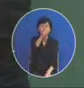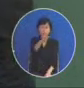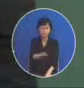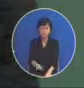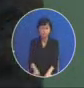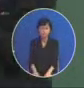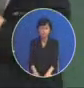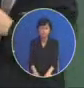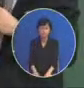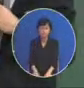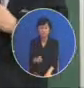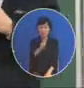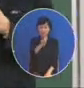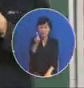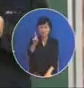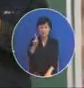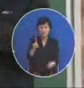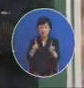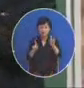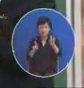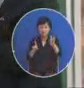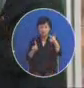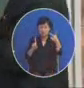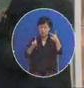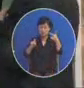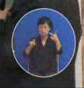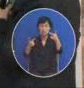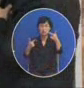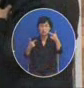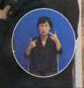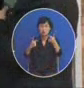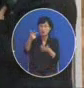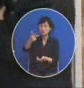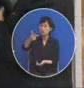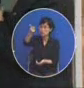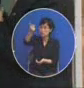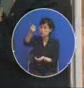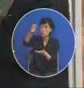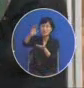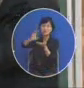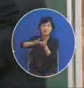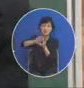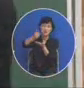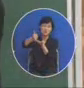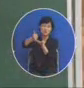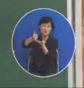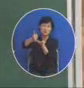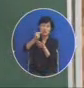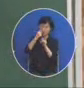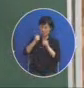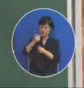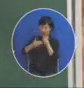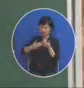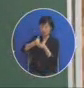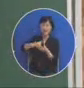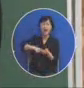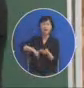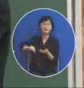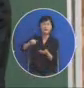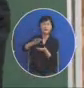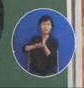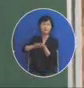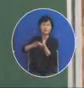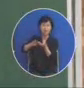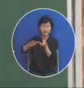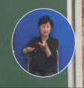block. 마태복음 16장 16절 주는 그리스도시요 살아계신 하나님의 아들이십니다. Matthew 16:16 Lord, you are the Christ, the Son of the